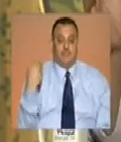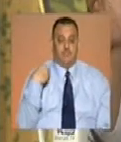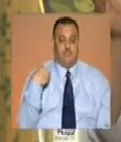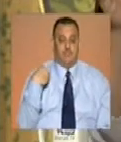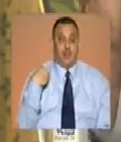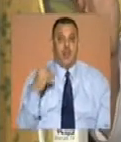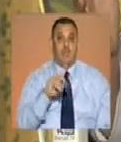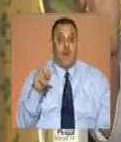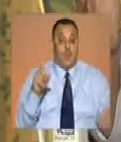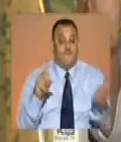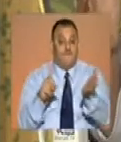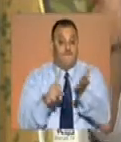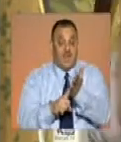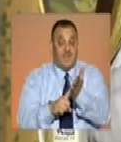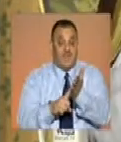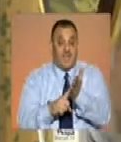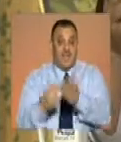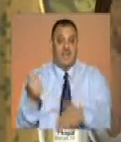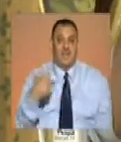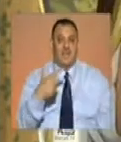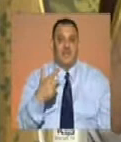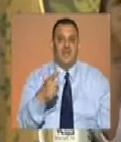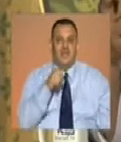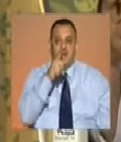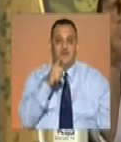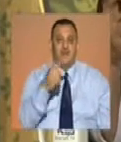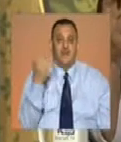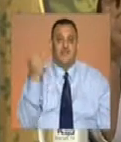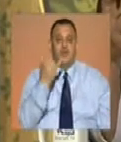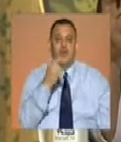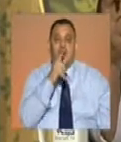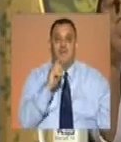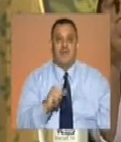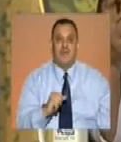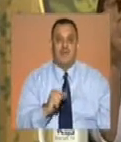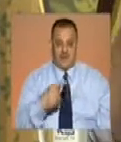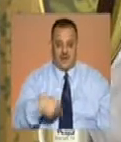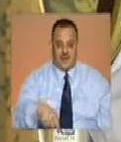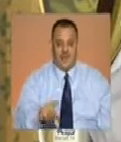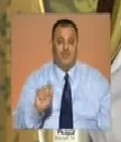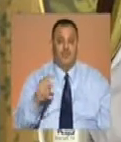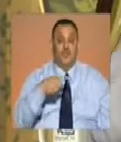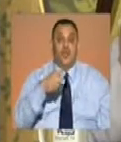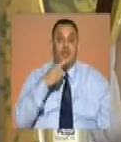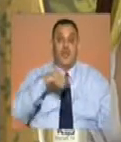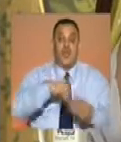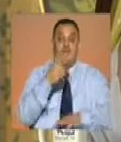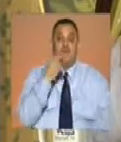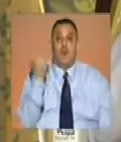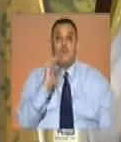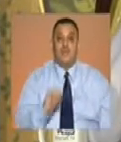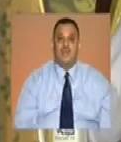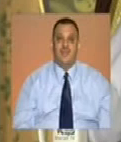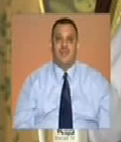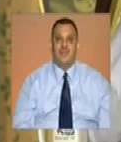بأن يجب عليك أن تقدم القضاء. الآن أخت الفاضلة نحن على مشارف شهر ذي القعدة، على العموم مستقبلا